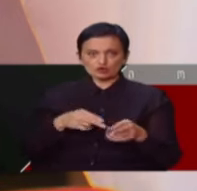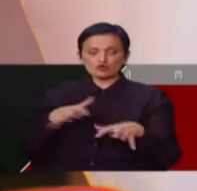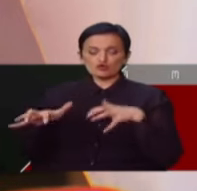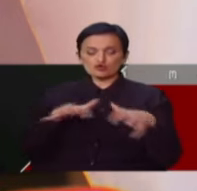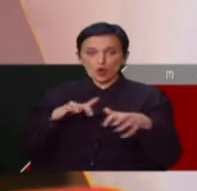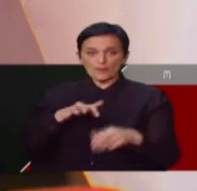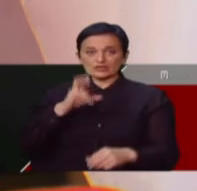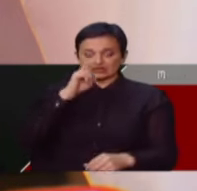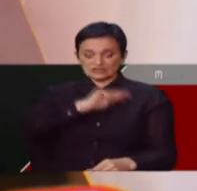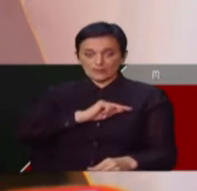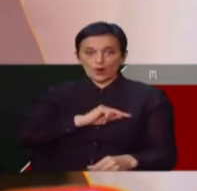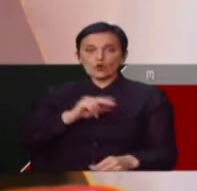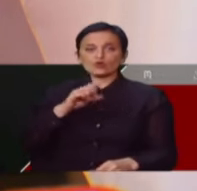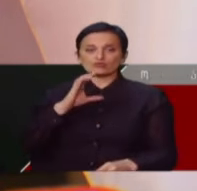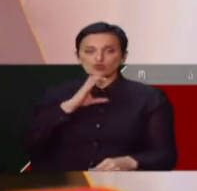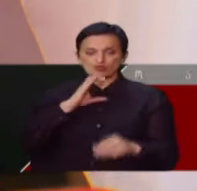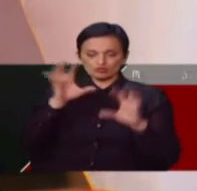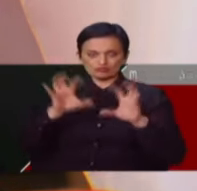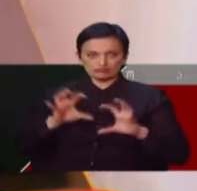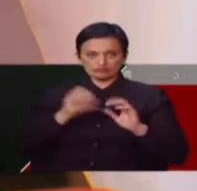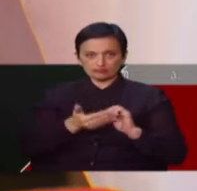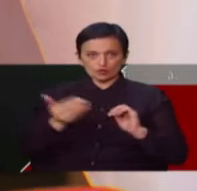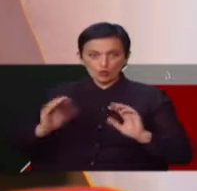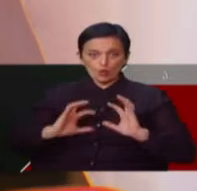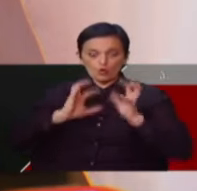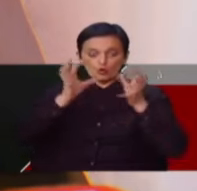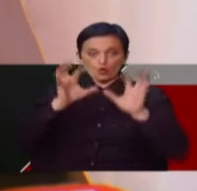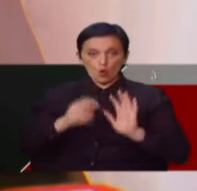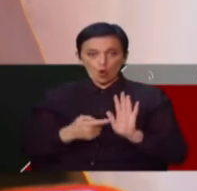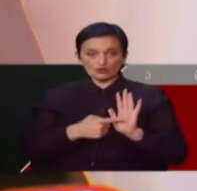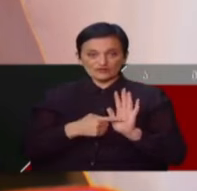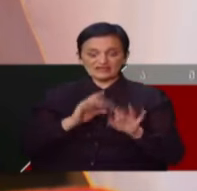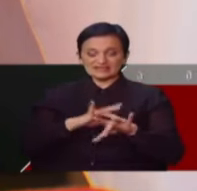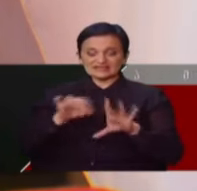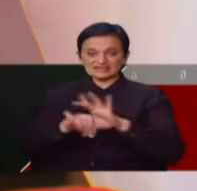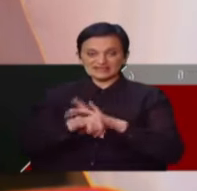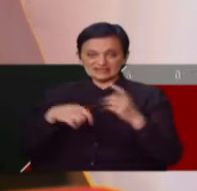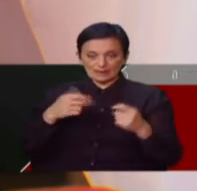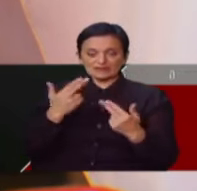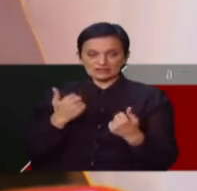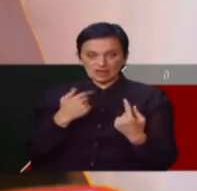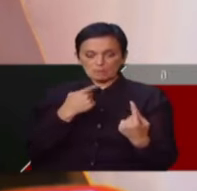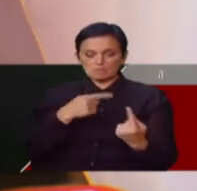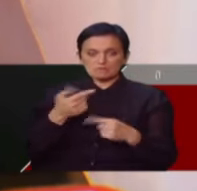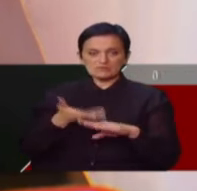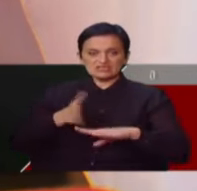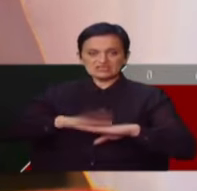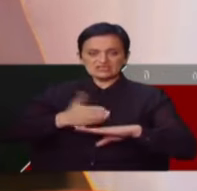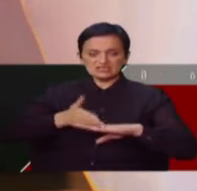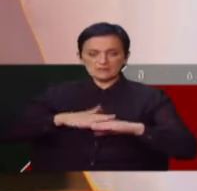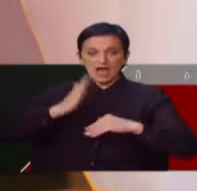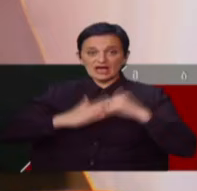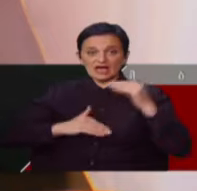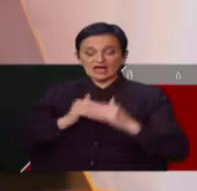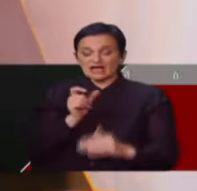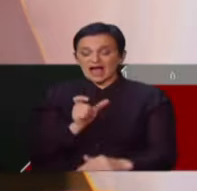სამოხელეო დანაშაულებს, ქურდულ სამყაროს, კონვენციურ დანაშაულებს, ტრეფინკინგს და სხვა მძიმე და განსაკუთრებით მძიმე